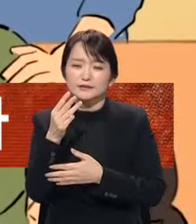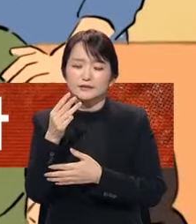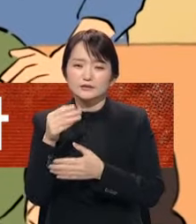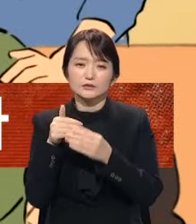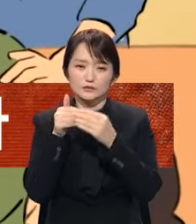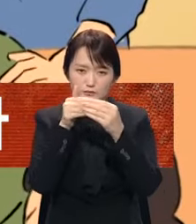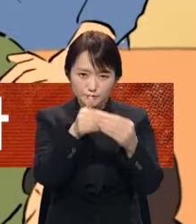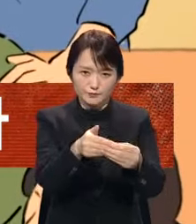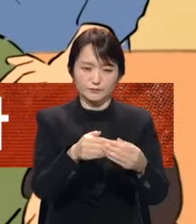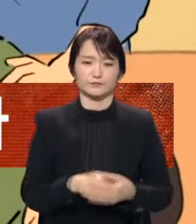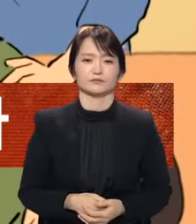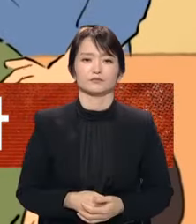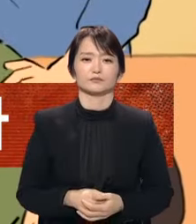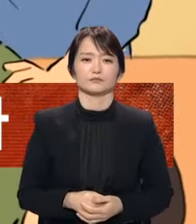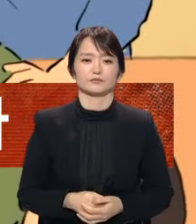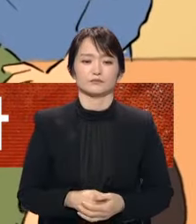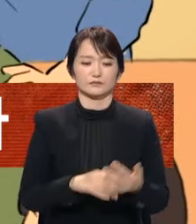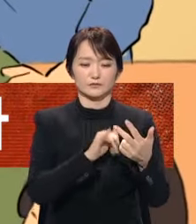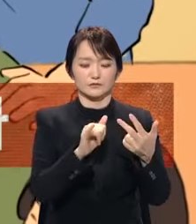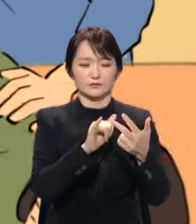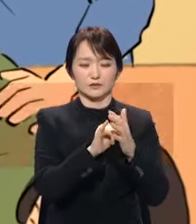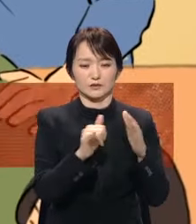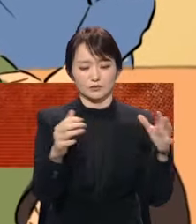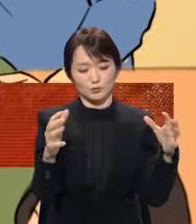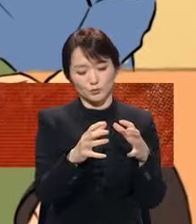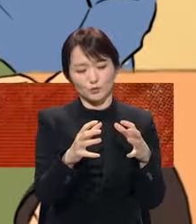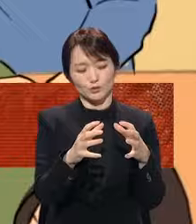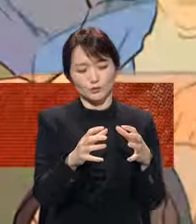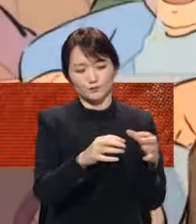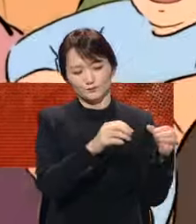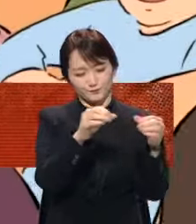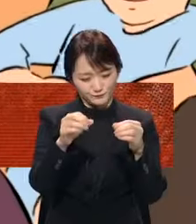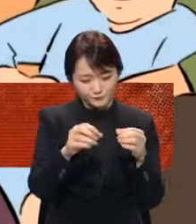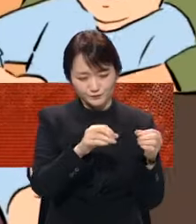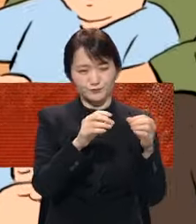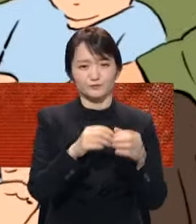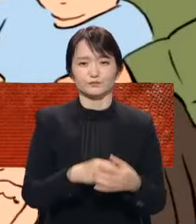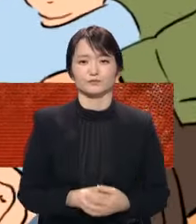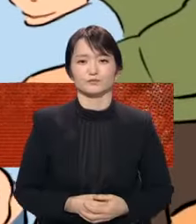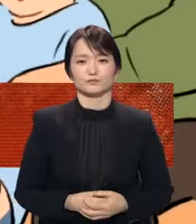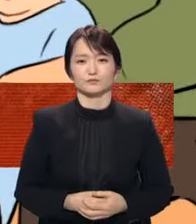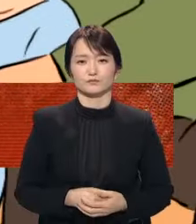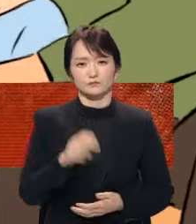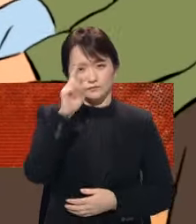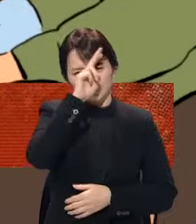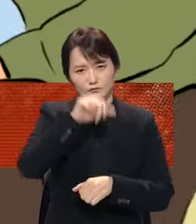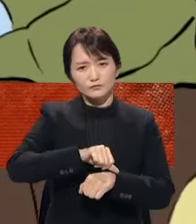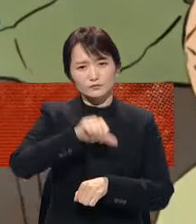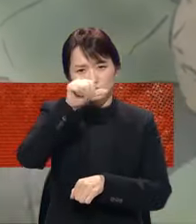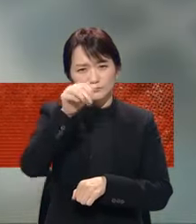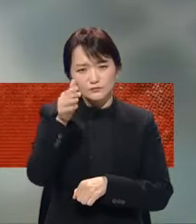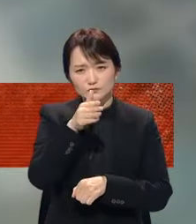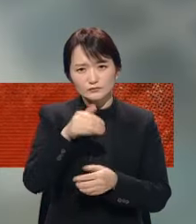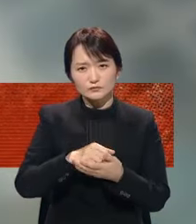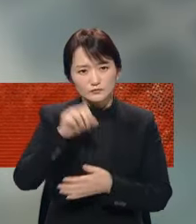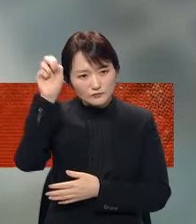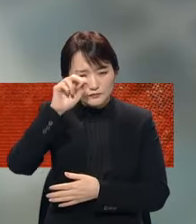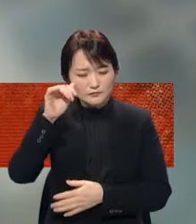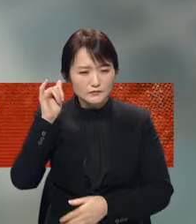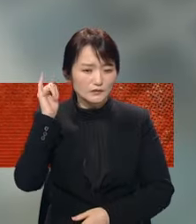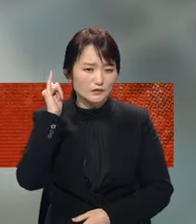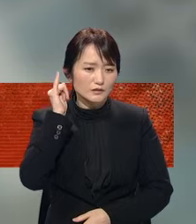명절이잖아요. 7명 식구가 오랜만에 모여서 굉장히 화기애애하게 오후를 보내고 있었습니다. 그런데 오후 5시쯤에 갑자기 인터폰이